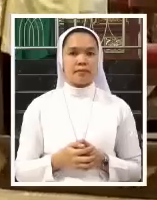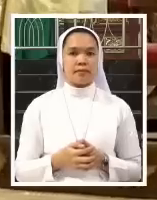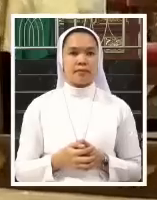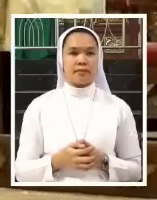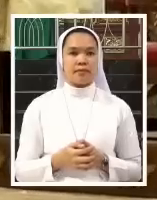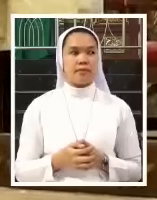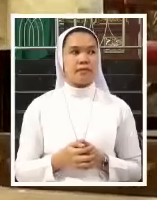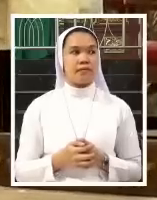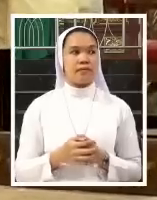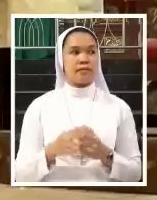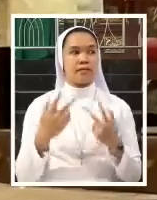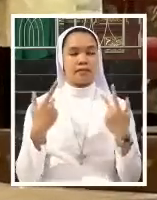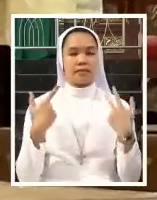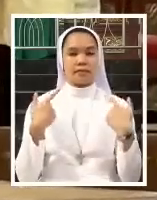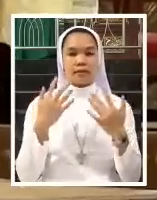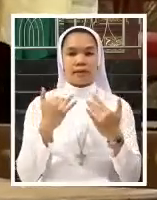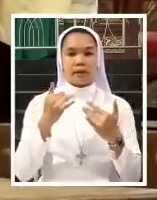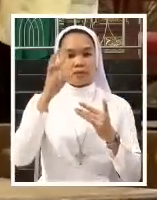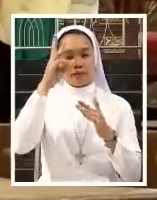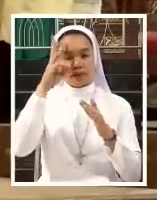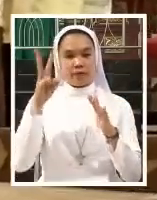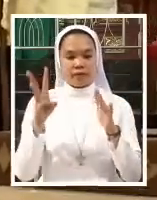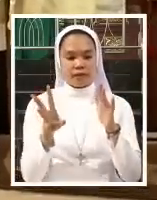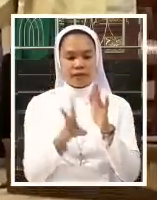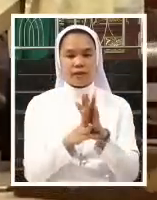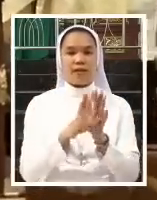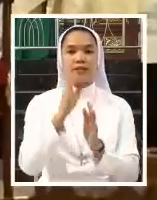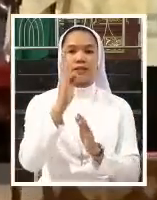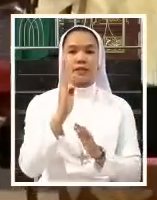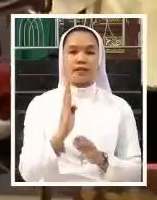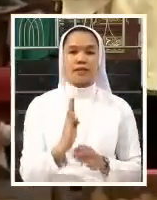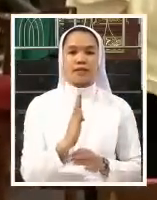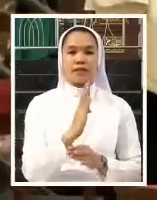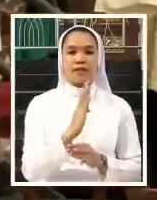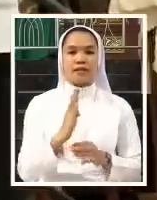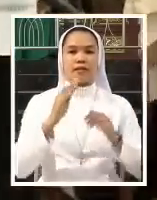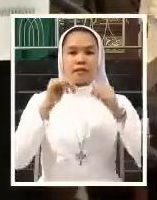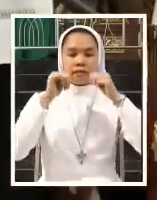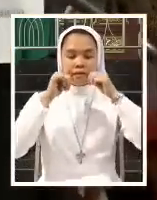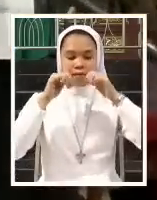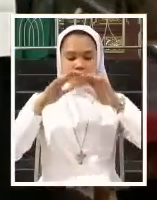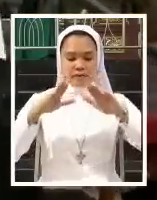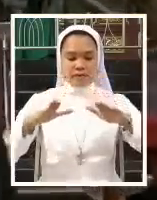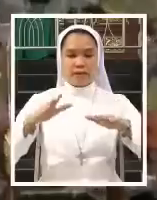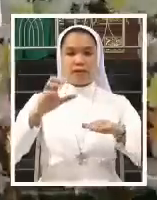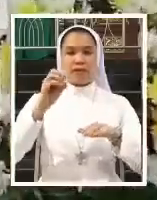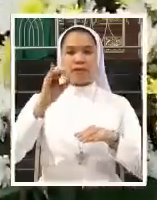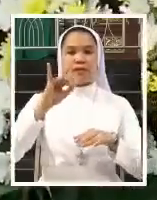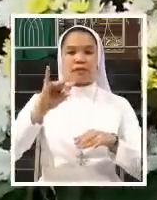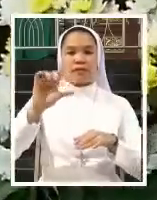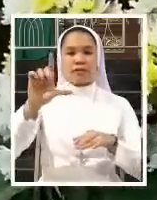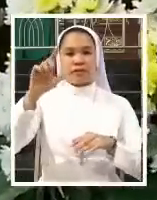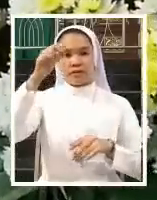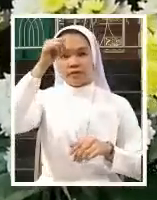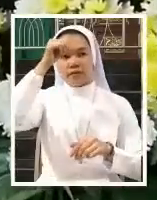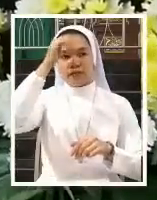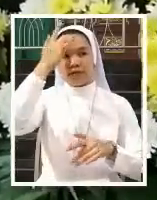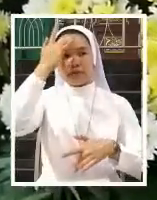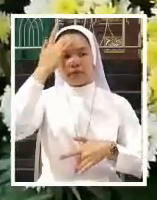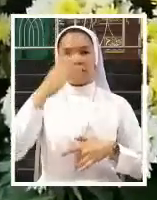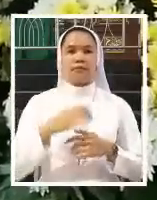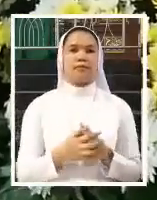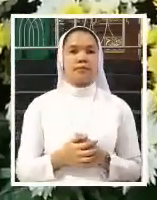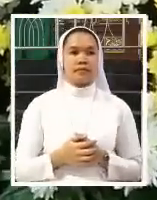Sa tuya na pong masasaksihan ang pagbindisyon kan olyo para sa nagihelang, matindog po ang